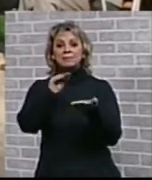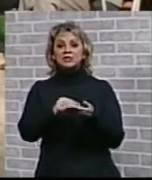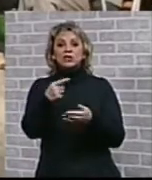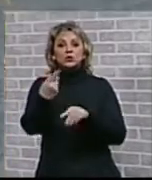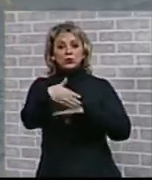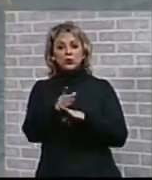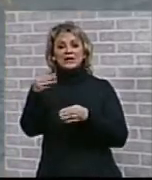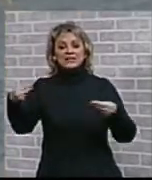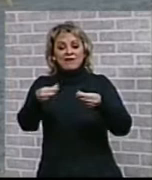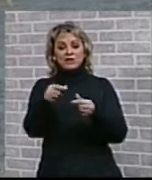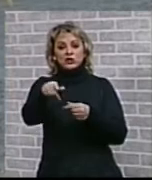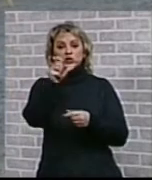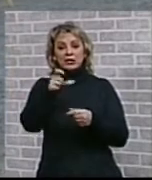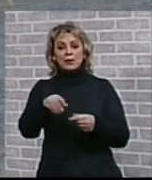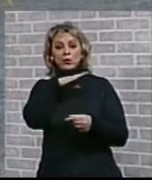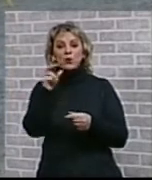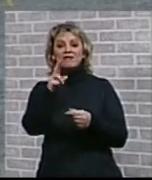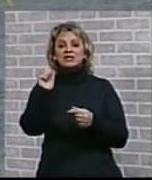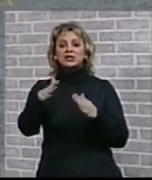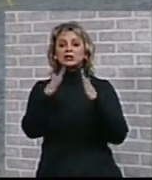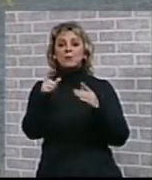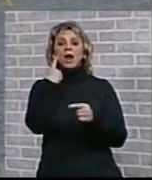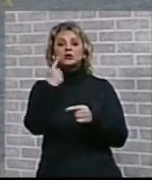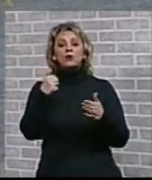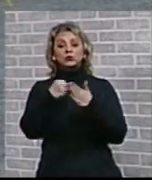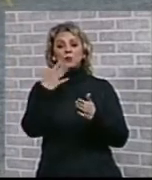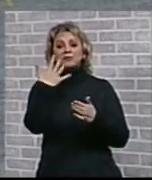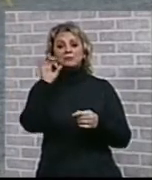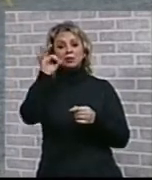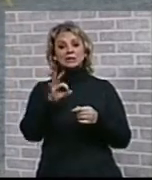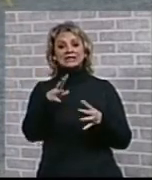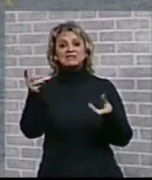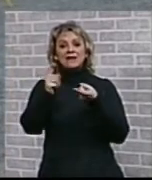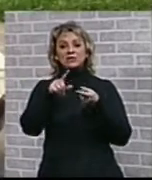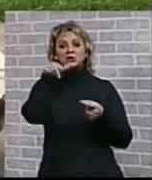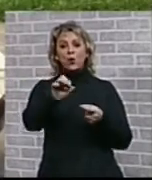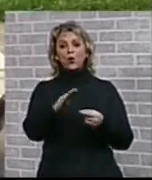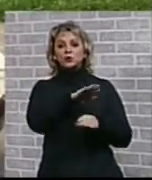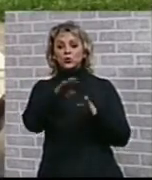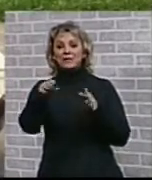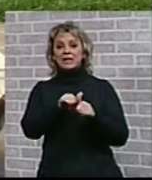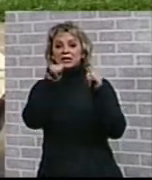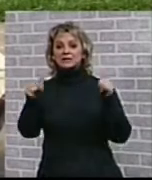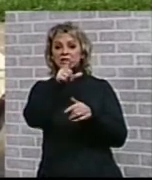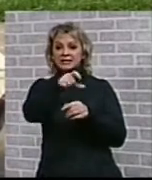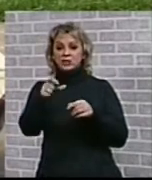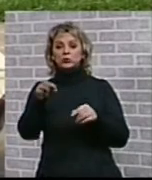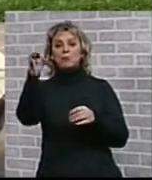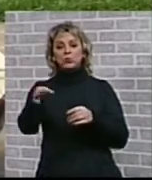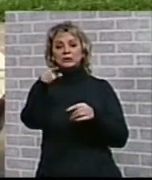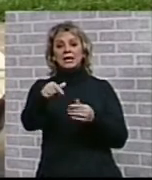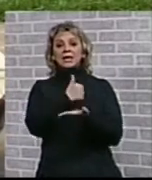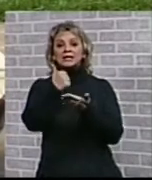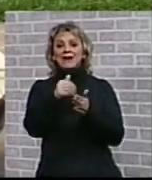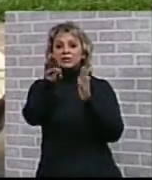доля софинансирования жильцов многоквартирных домов от 1 до 5% в зависимости от уровня развития населенного пункта.